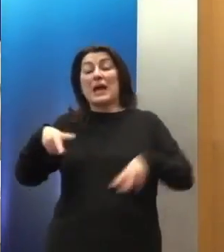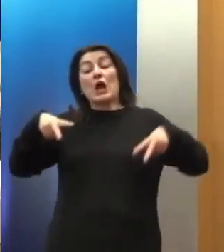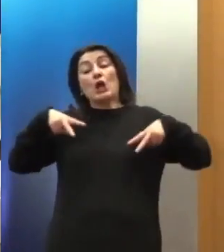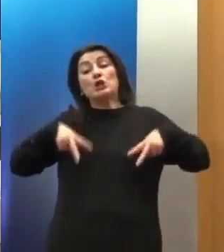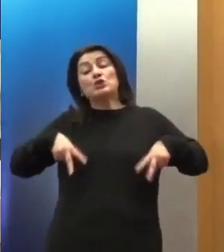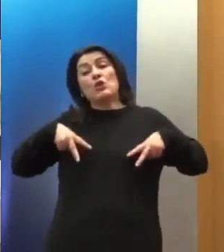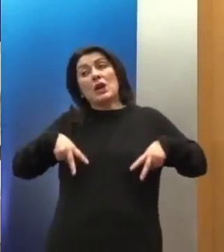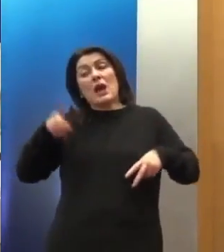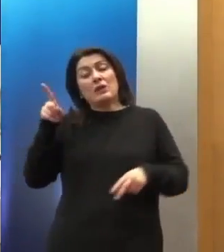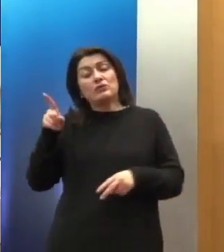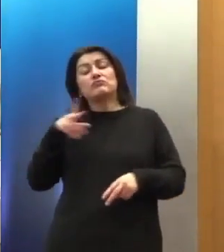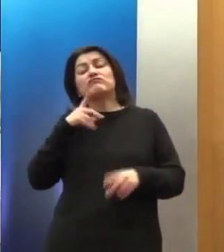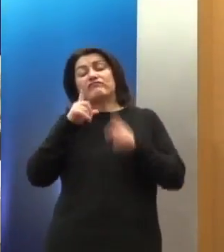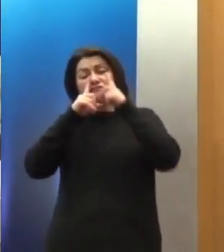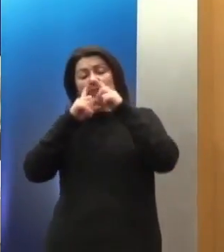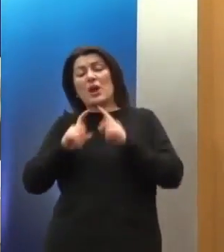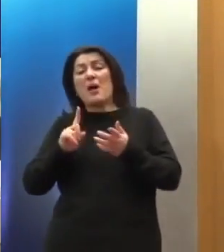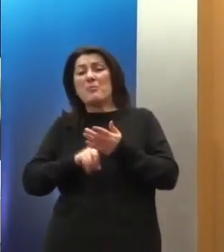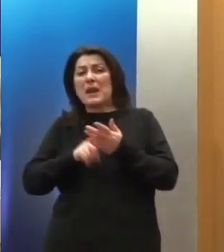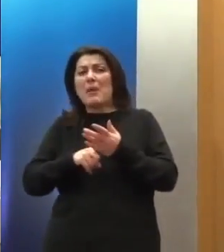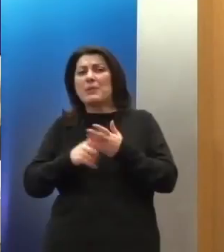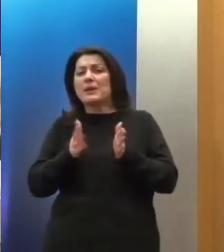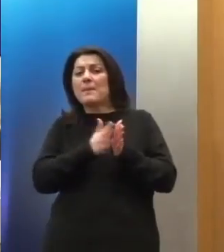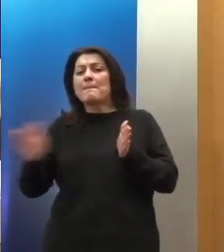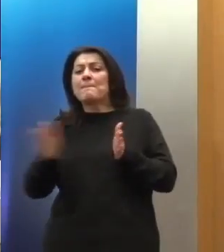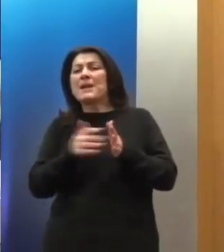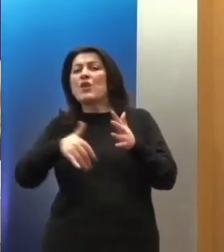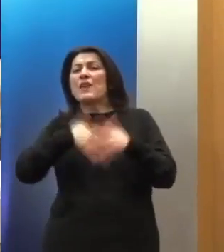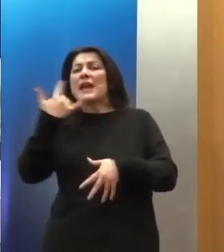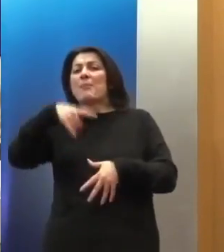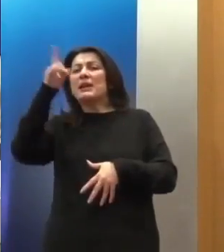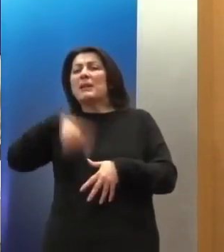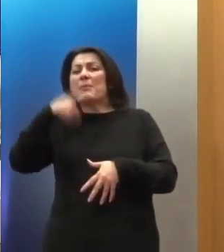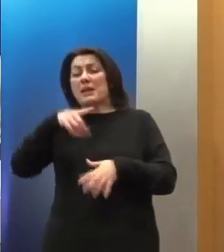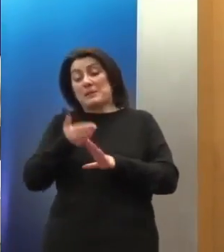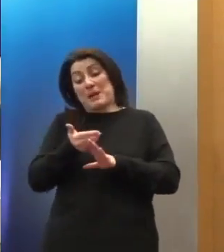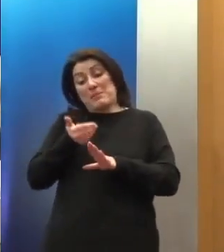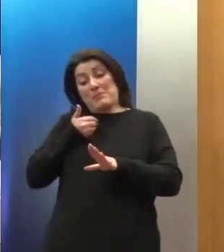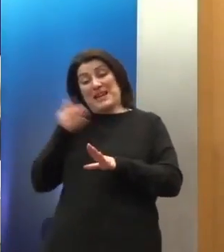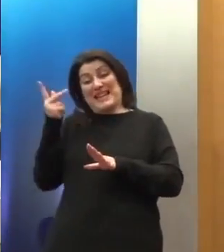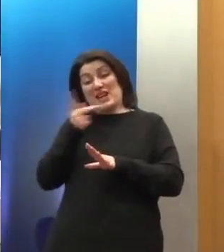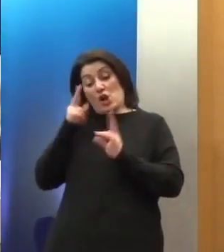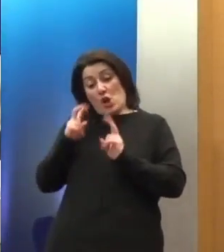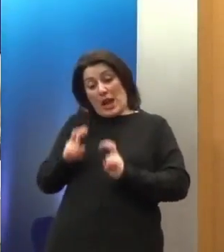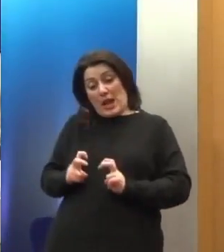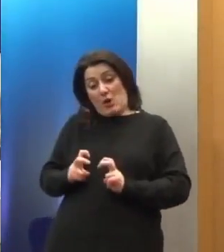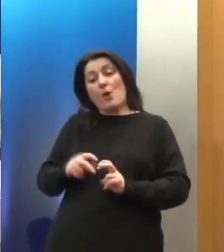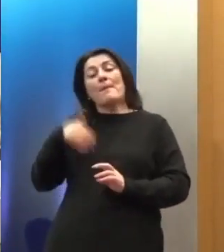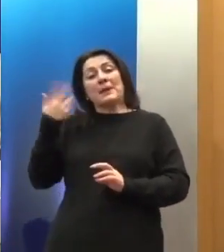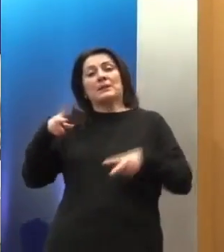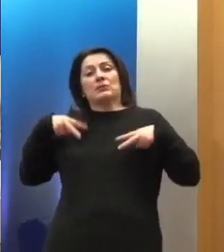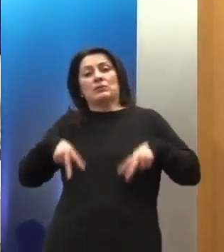υποχρεωμένο να απαντήσει μέσα σε 15 μέρες, μέσα από κοινωνικό έλεγχο, αν αυτό δεν το